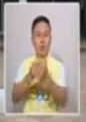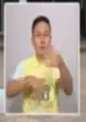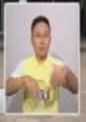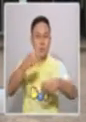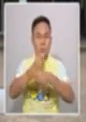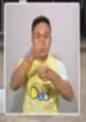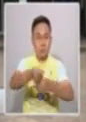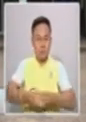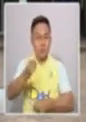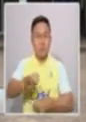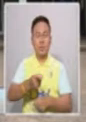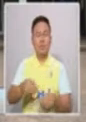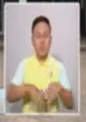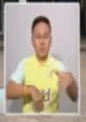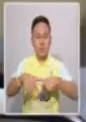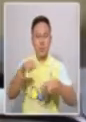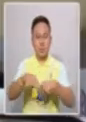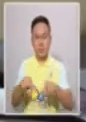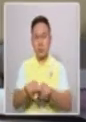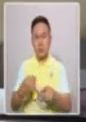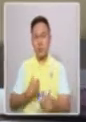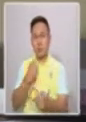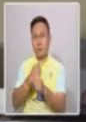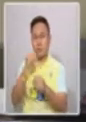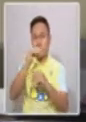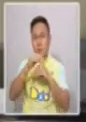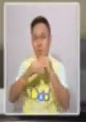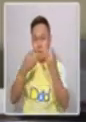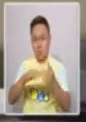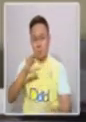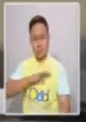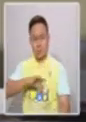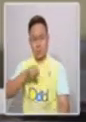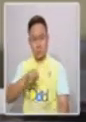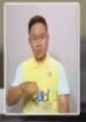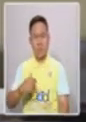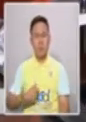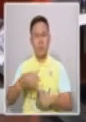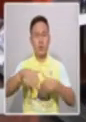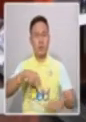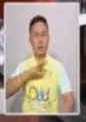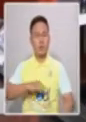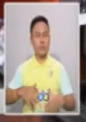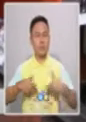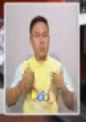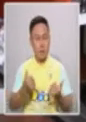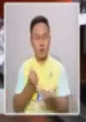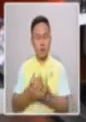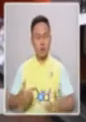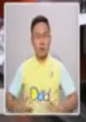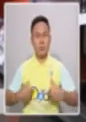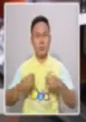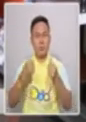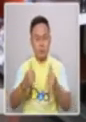กรอยู่แล้วนะครับเพราะฉะนั้นพอเราทำแล้วเรารู้สึกว่าเขามีความเป็นอยู่ดีขึ้นนะครับเราก็มี